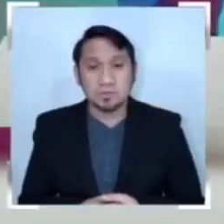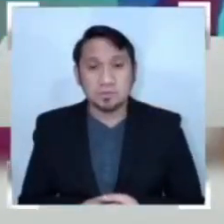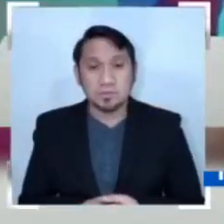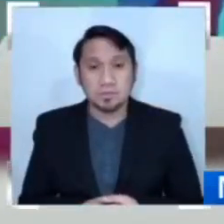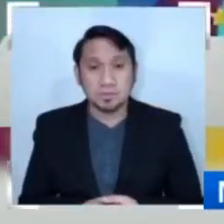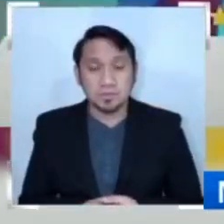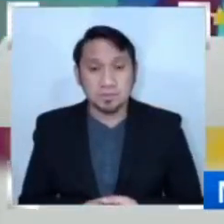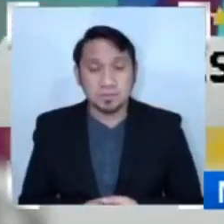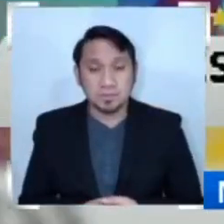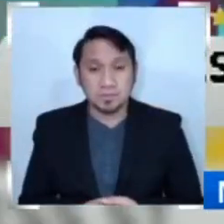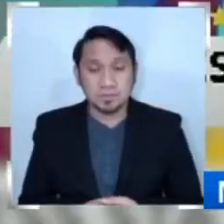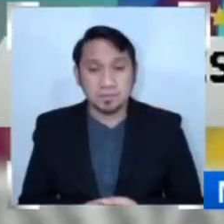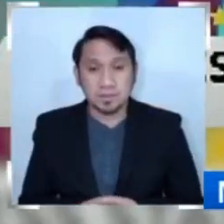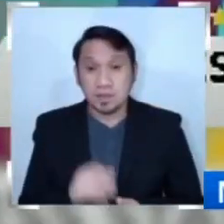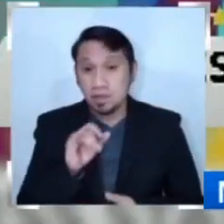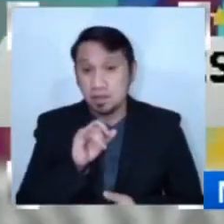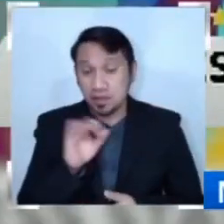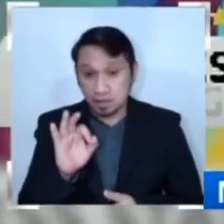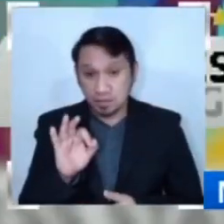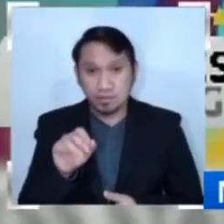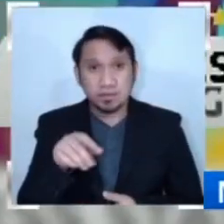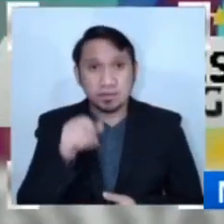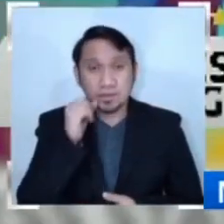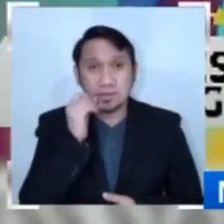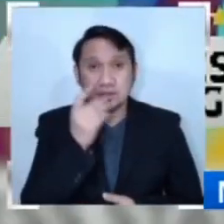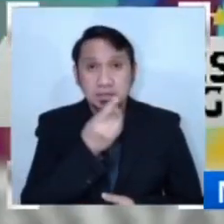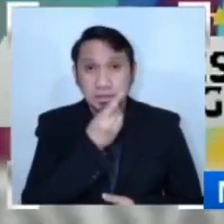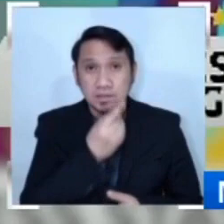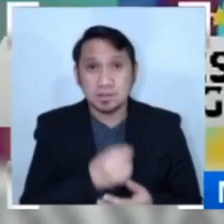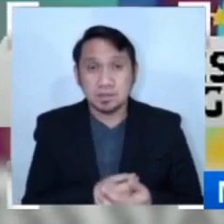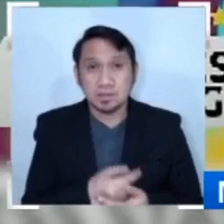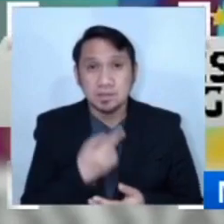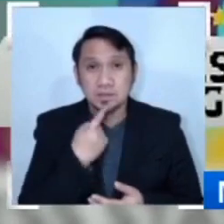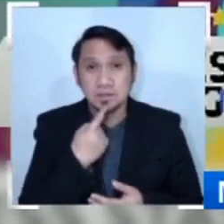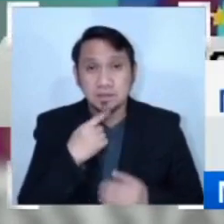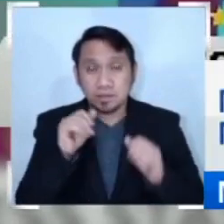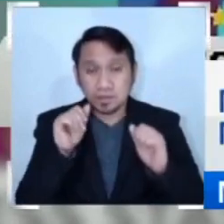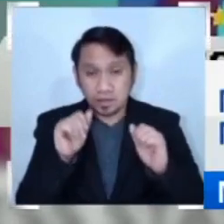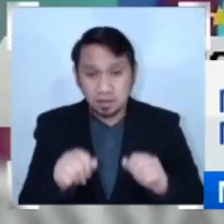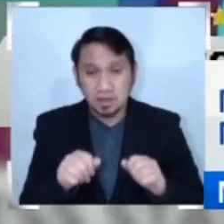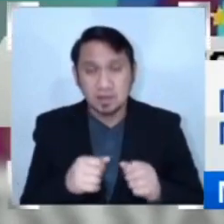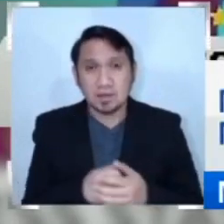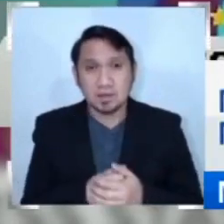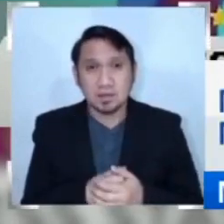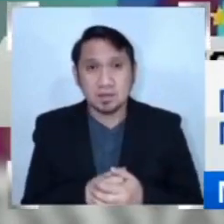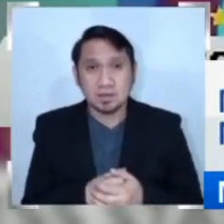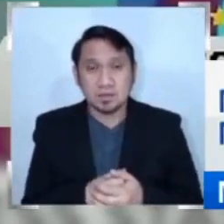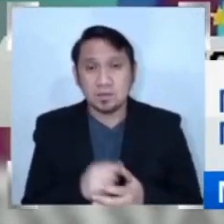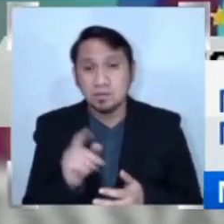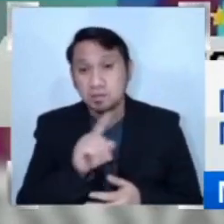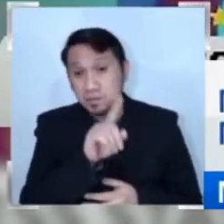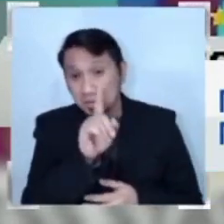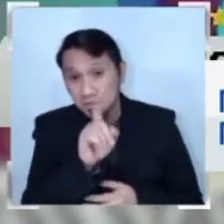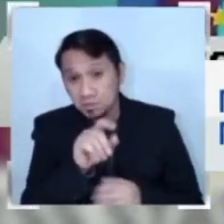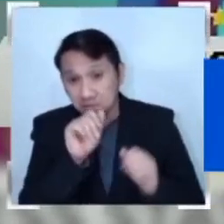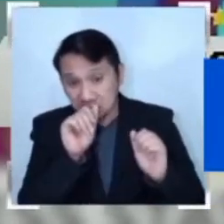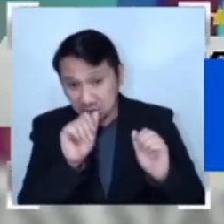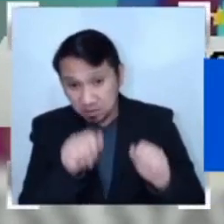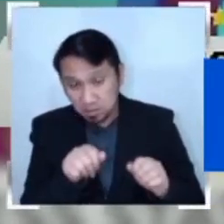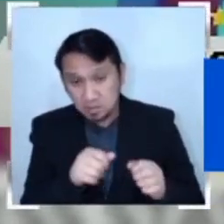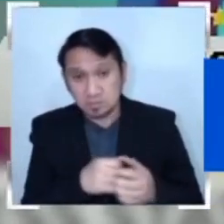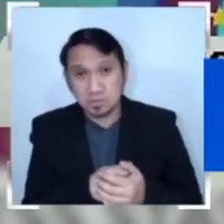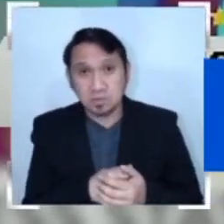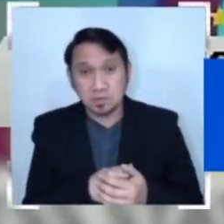Si Inday Sara, sabi niya kaya niya, tinanong ko sa kanya kung kaya niya yung trabaho